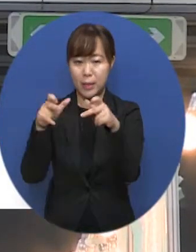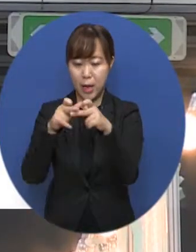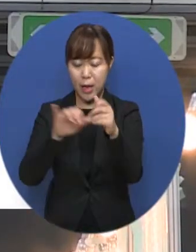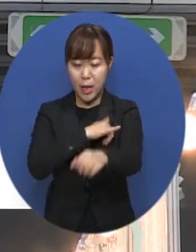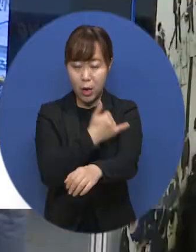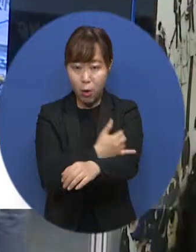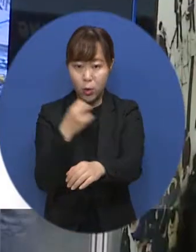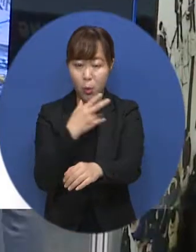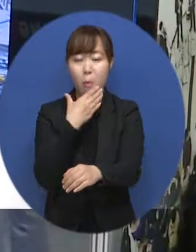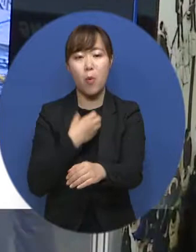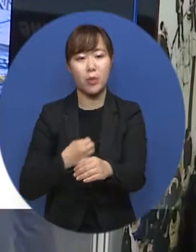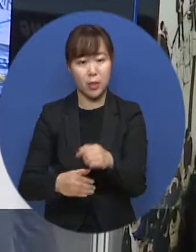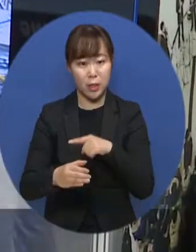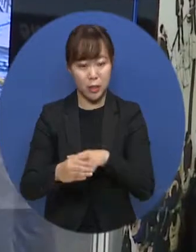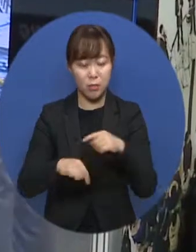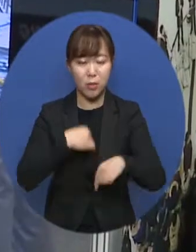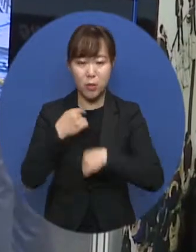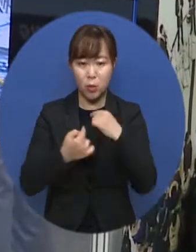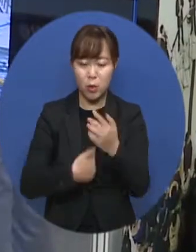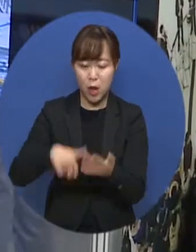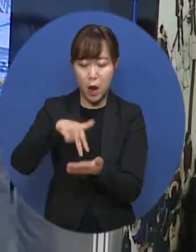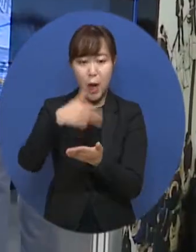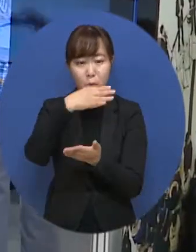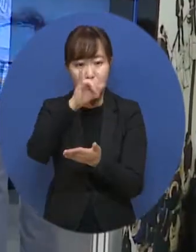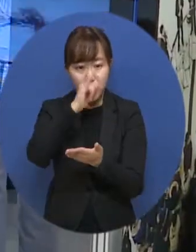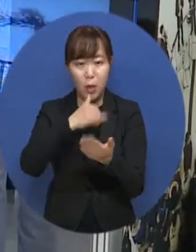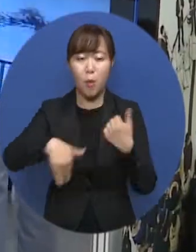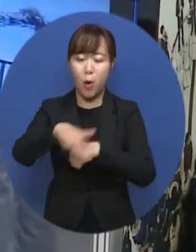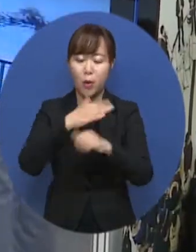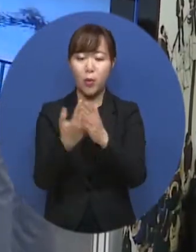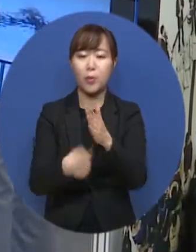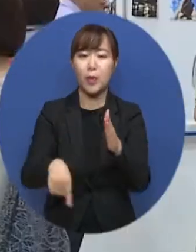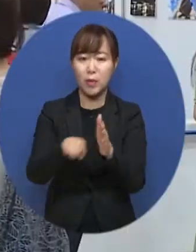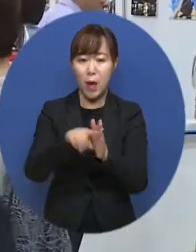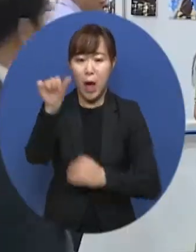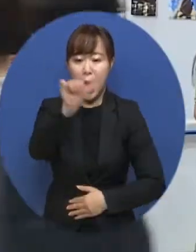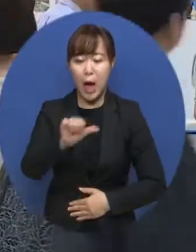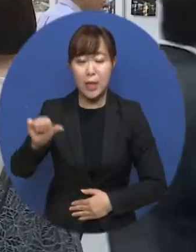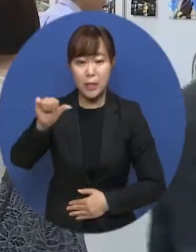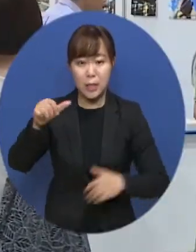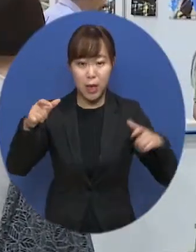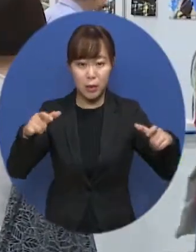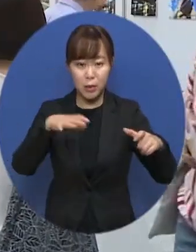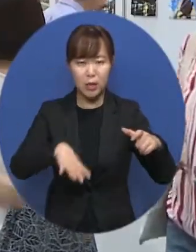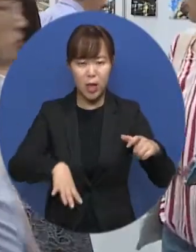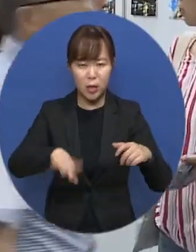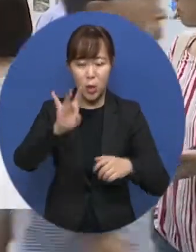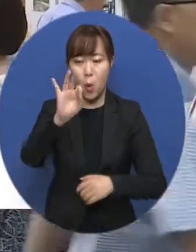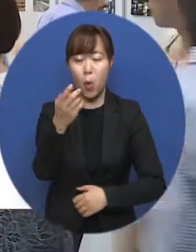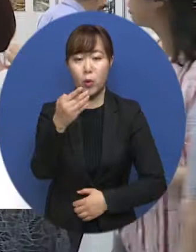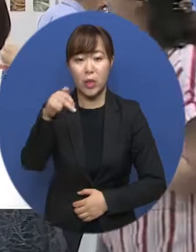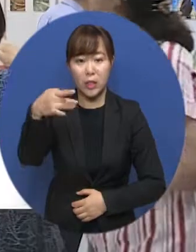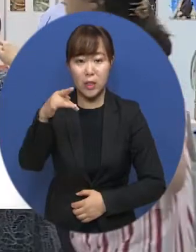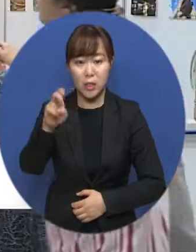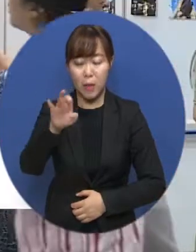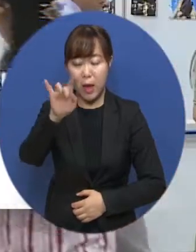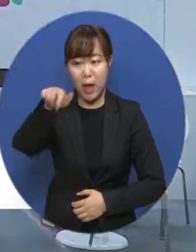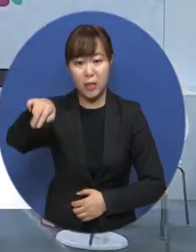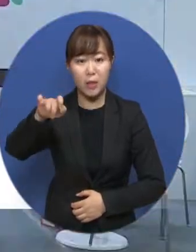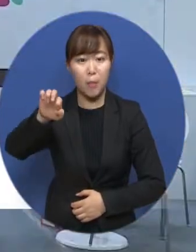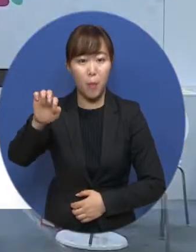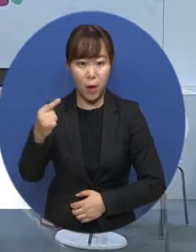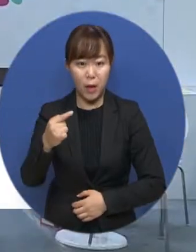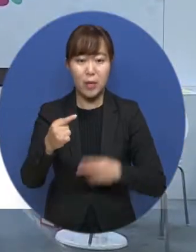인권과 복지 스스로 자립할 수 있는 환경을 위해 아시아 최초로 오티즈 맥스 토가 지난 10일부터